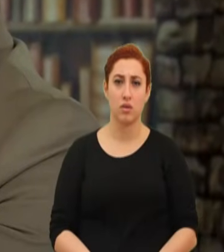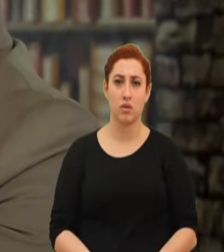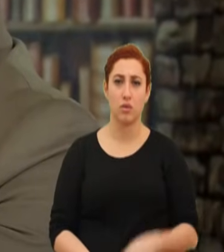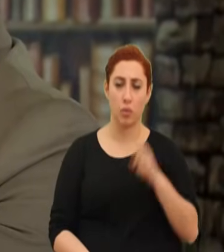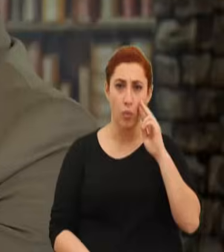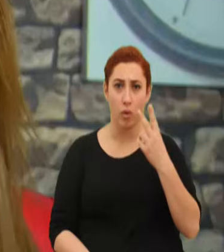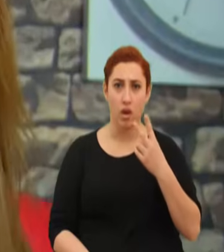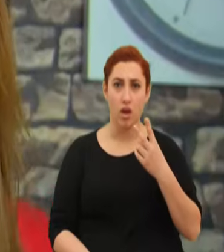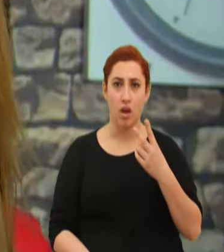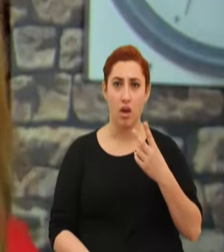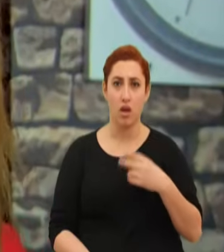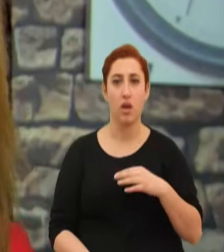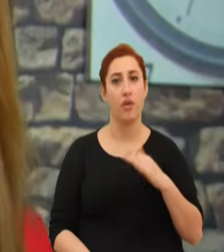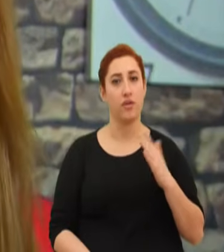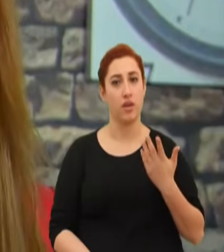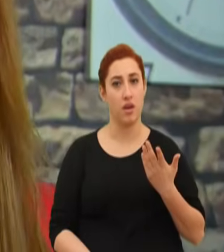Rüyam?